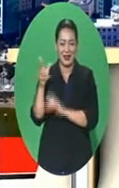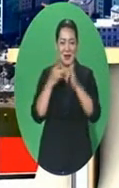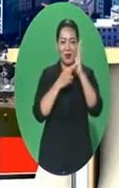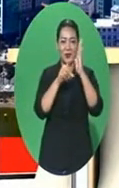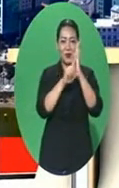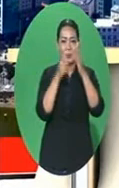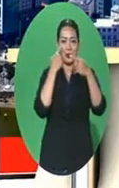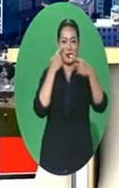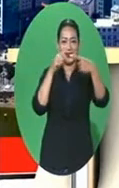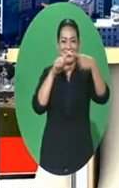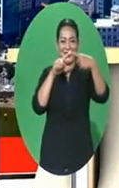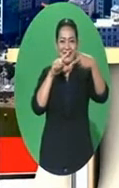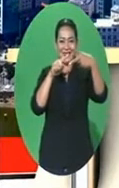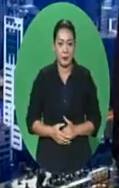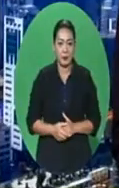các tin tức đáng chú ý sau.